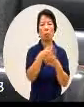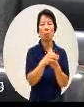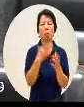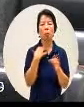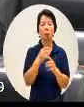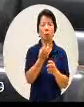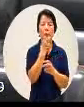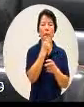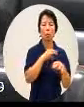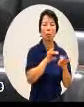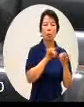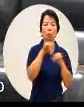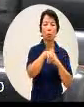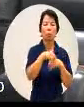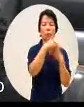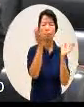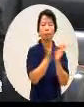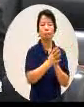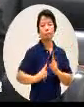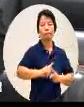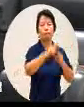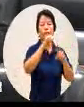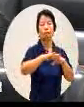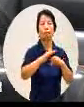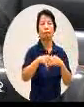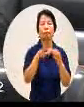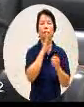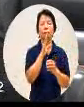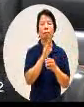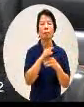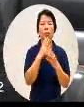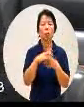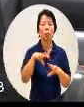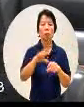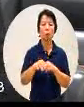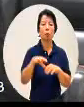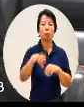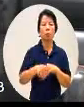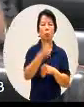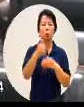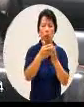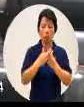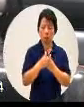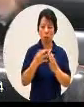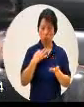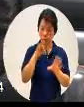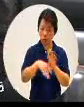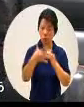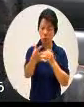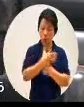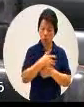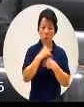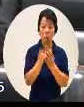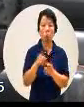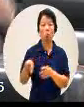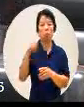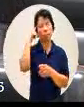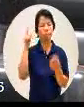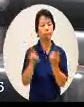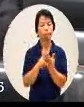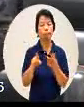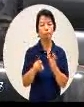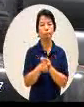地方的對抗差別差別環保署的態度署長如果要給你叫你就可以叫署長如果要給你叫就